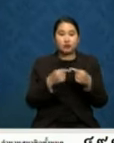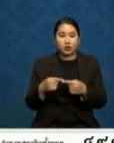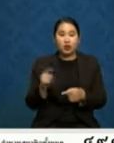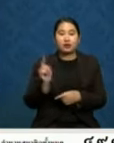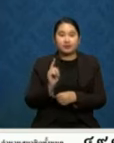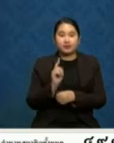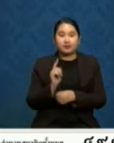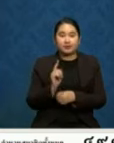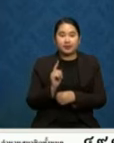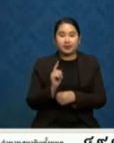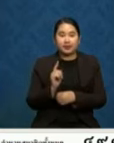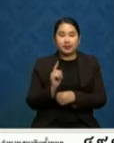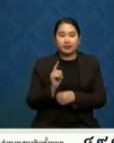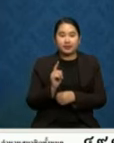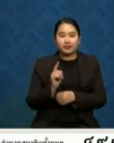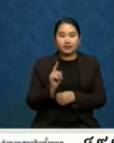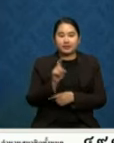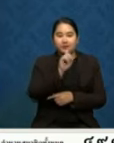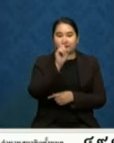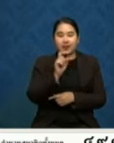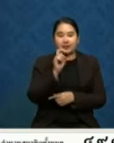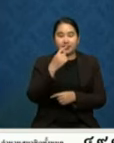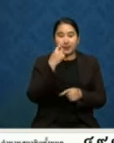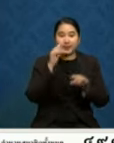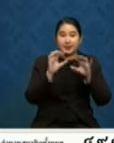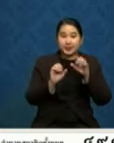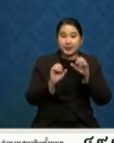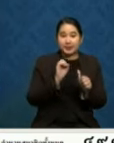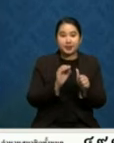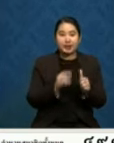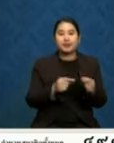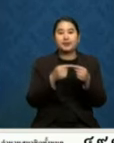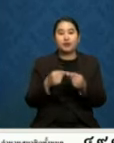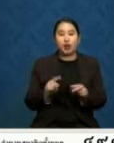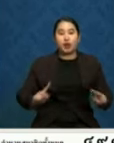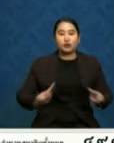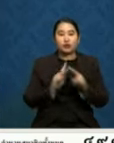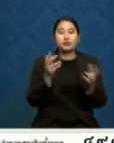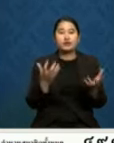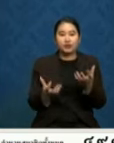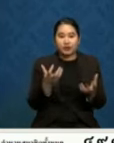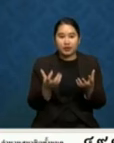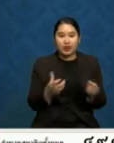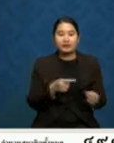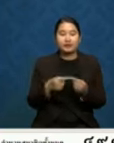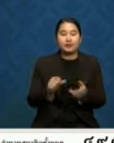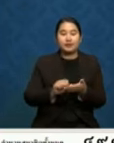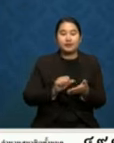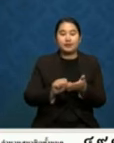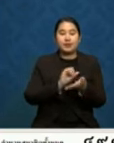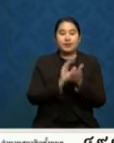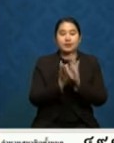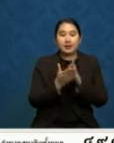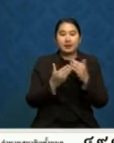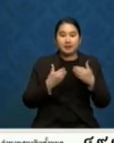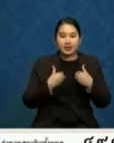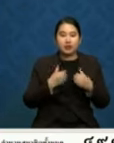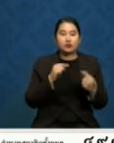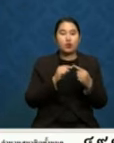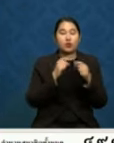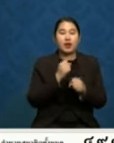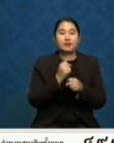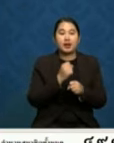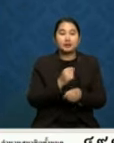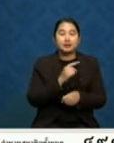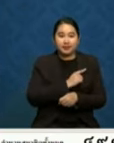การที่ข้อสังเกตเหล่านี้ข้อคิดเห็นเหล่านี้เนี่ยจะนำไปสู่ทางกระทรวงยุติธรรมเพื่อที่จะไปปรับปรุงการปฏิบัติภารกิจปฏิบัติหน้